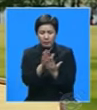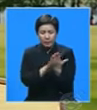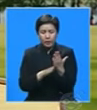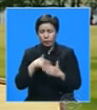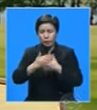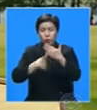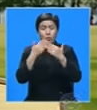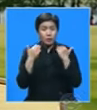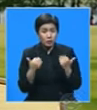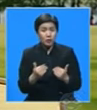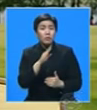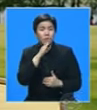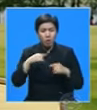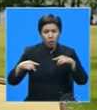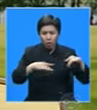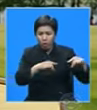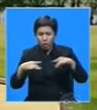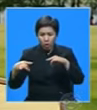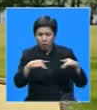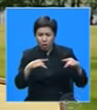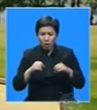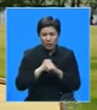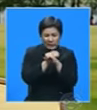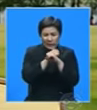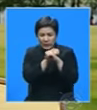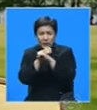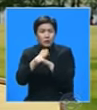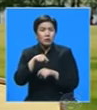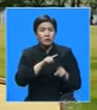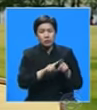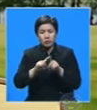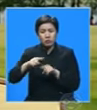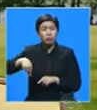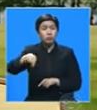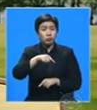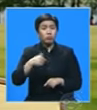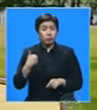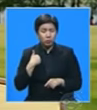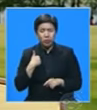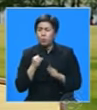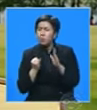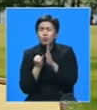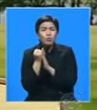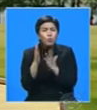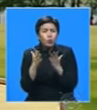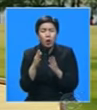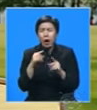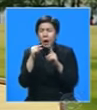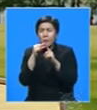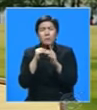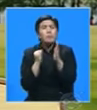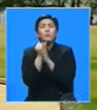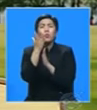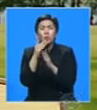ราะนั้นถ้ามีการทะเลาะเบาะแว้งกันมีการต่อต้านมีการที่มันไม่ถูกต้องนะครับผมใช้คำว่าไม่ถูก